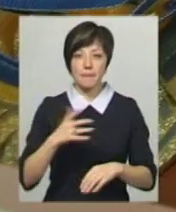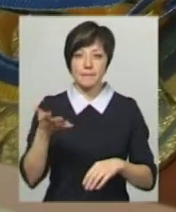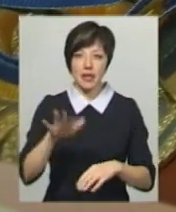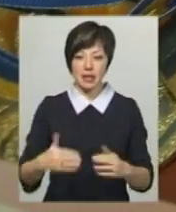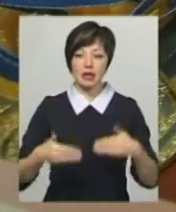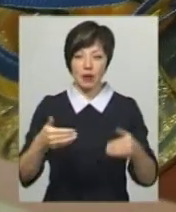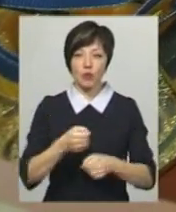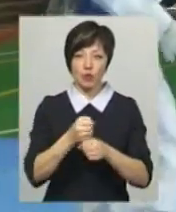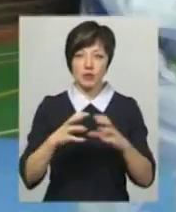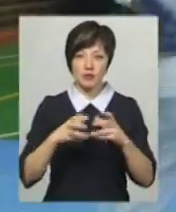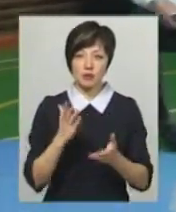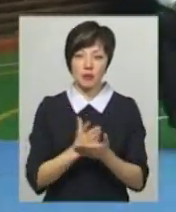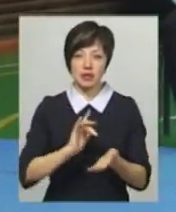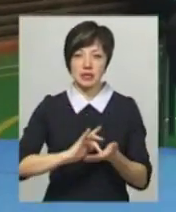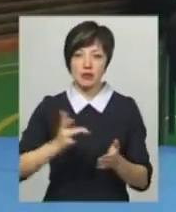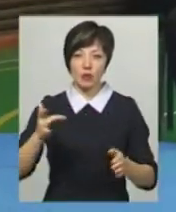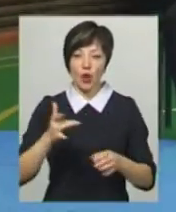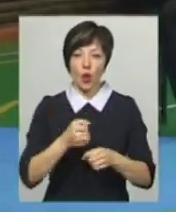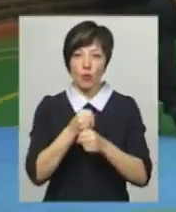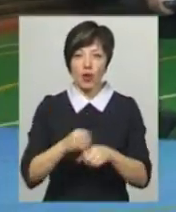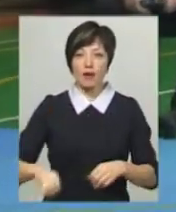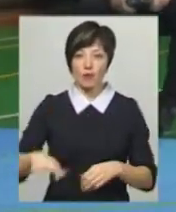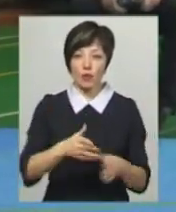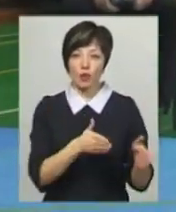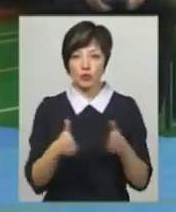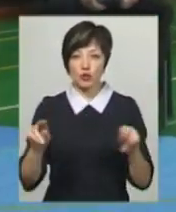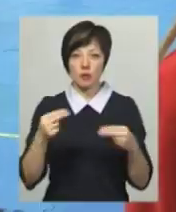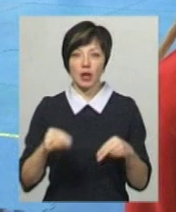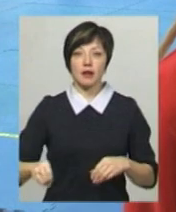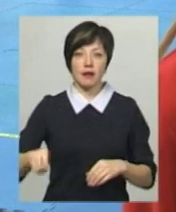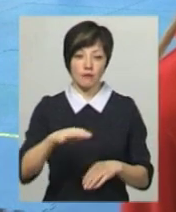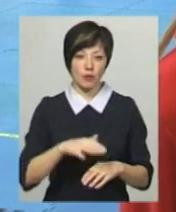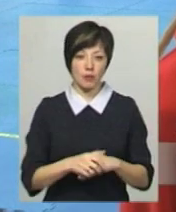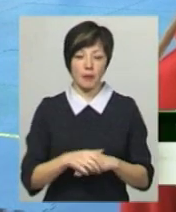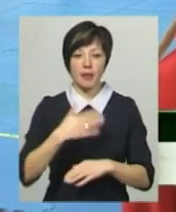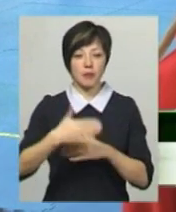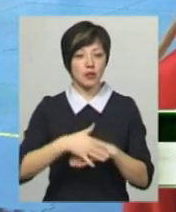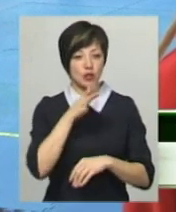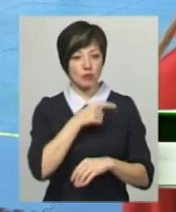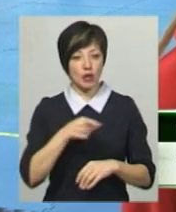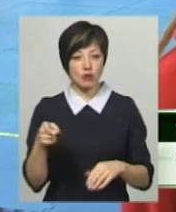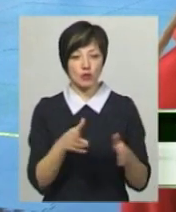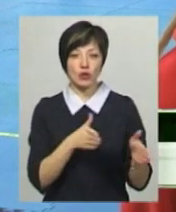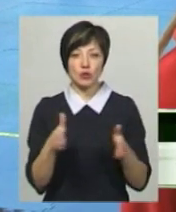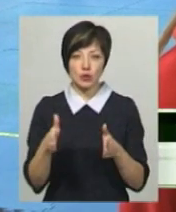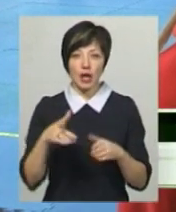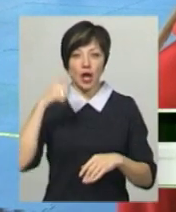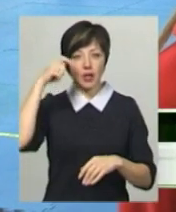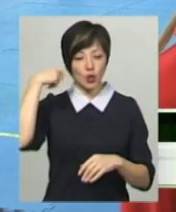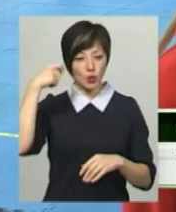етапах Кубку світу та має срібло Кубку Європи. Зараз готується до чемпіонату Європи. Найближчим часом ми готуємося вже на